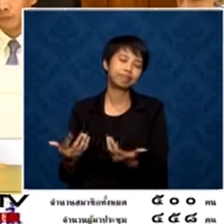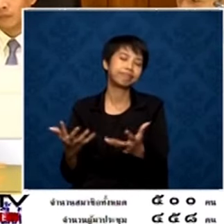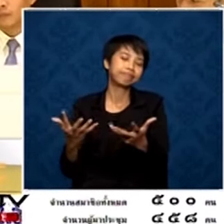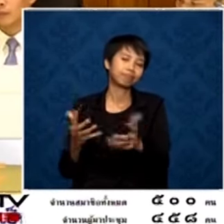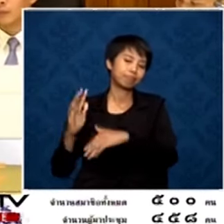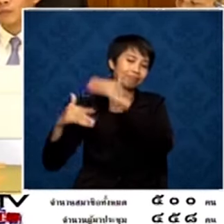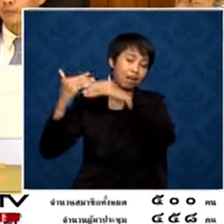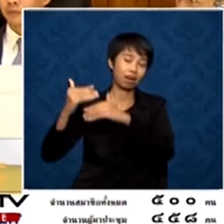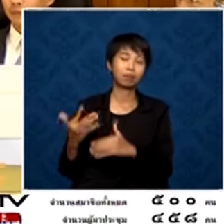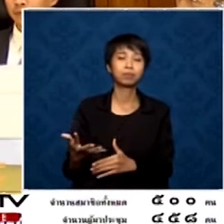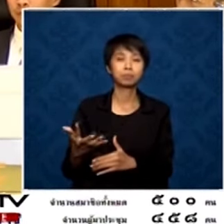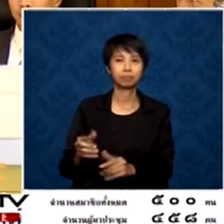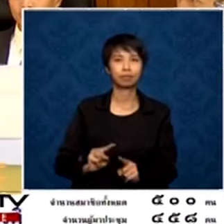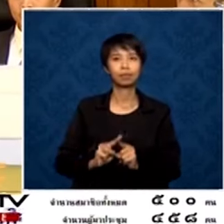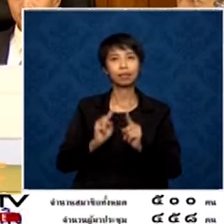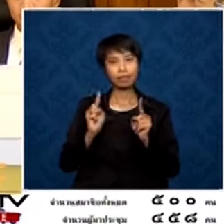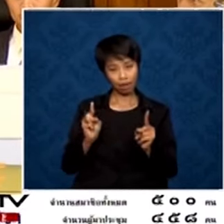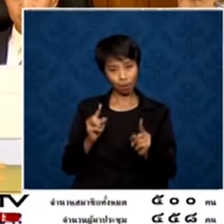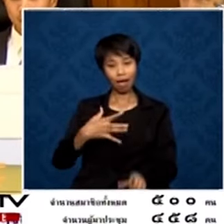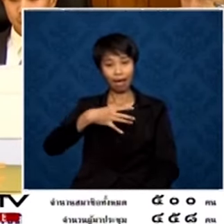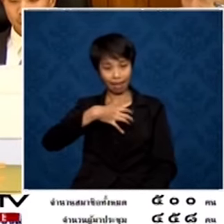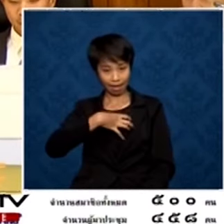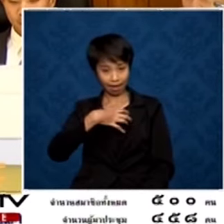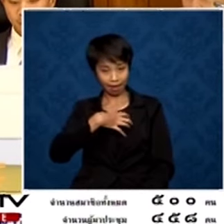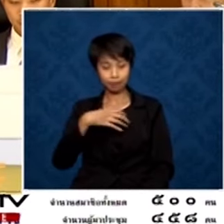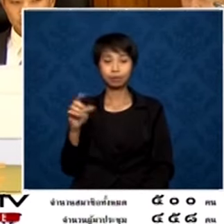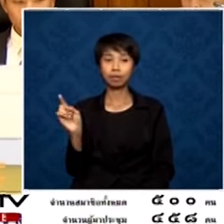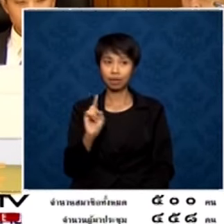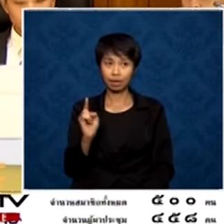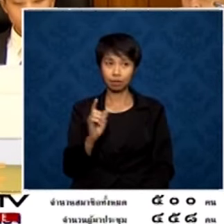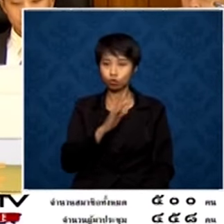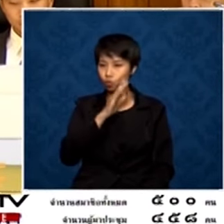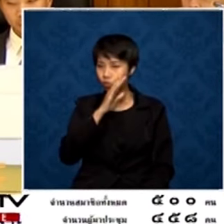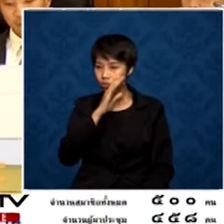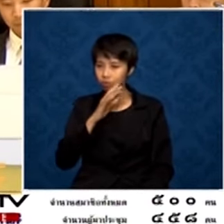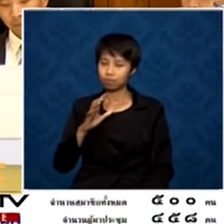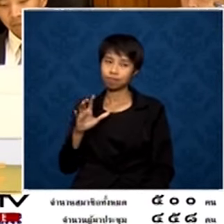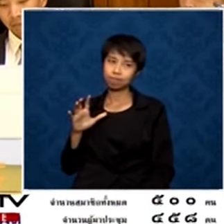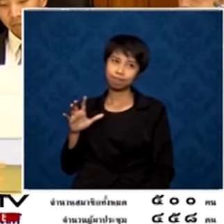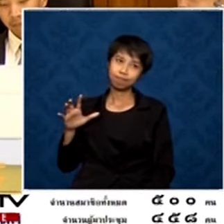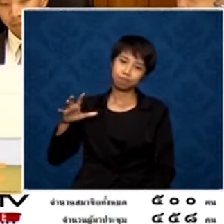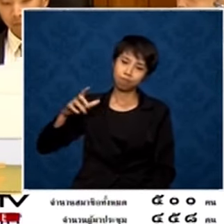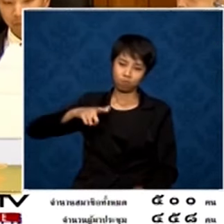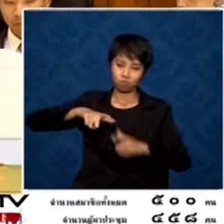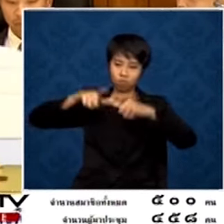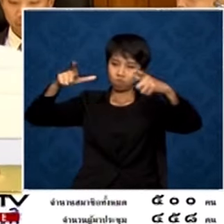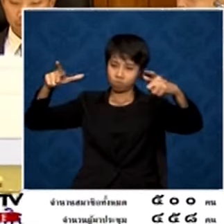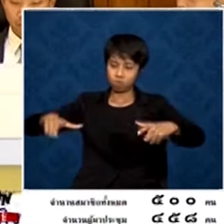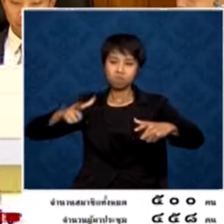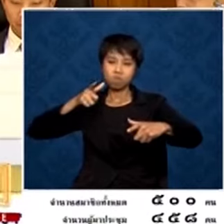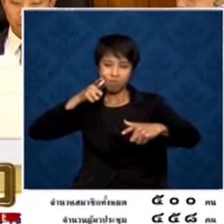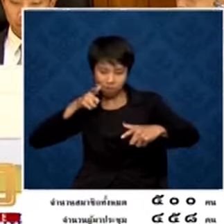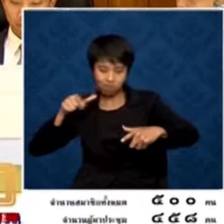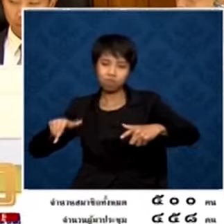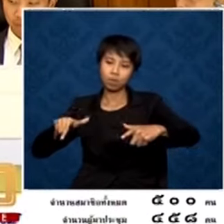ไกลก็มองว่าถ้าเปิดเป็นEntertainment compเนี่ยมันสู้กับพนันออนไลน์ได้จริงหรือไม่อันนี้ข้อที่ 1อ่าแล้วยังไม่